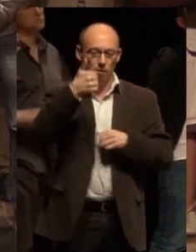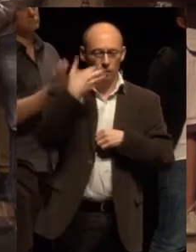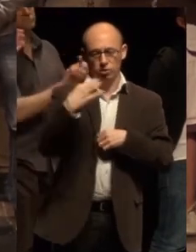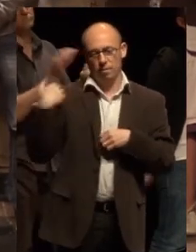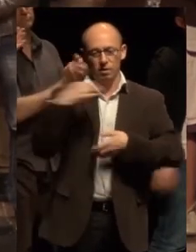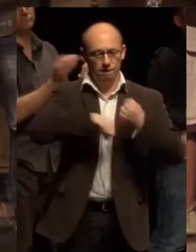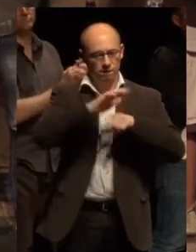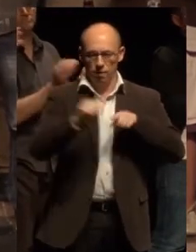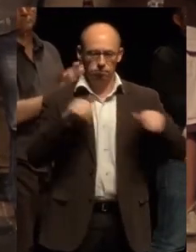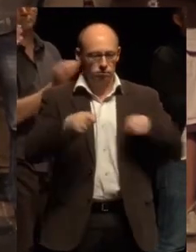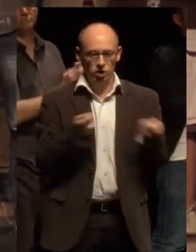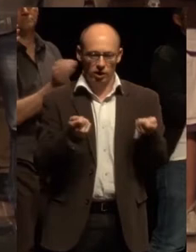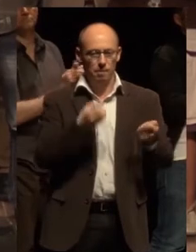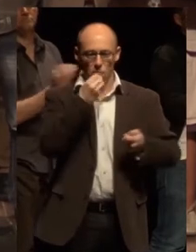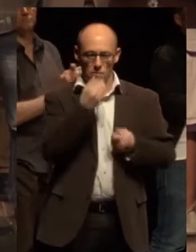semaine.